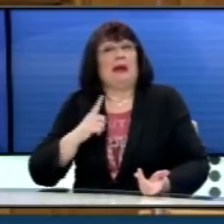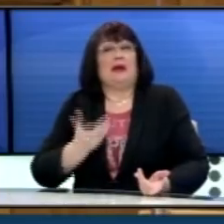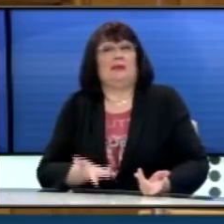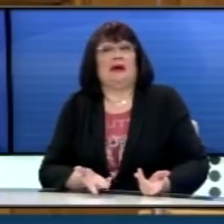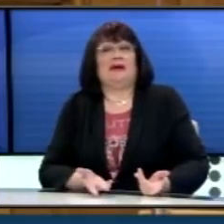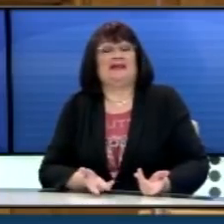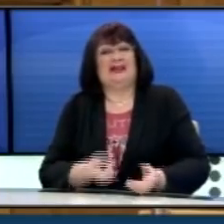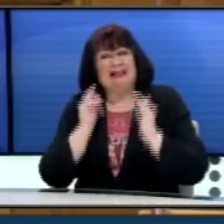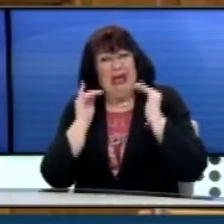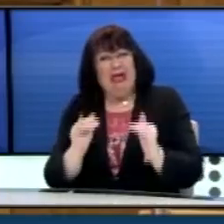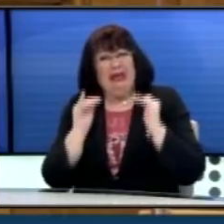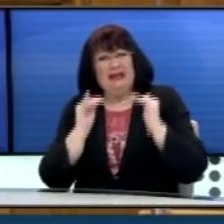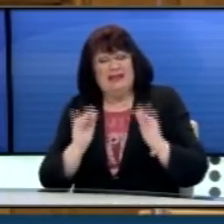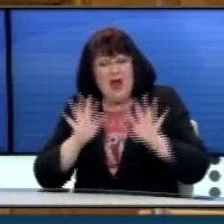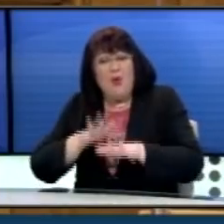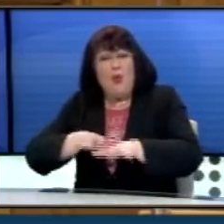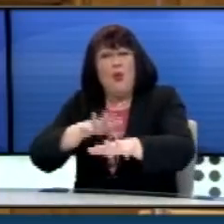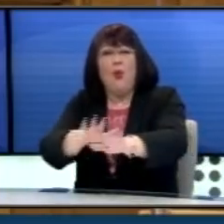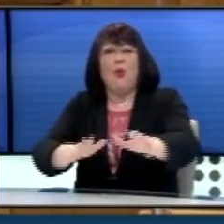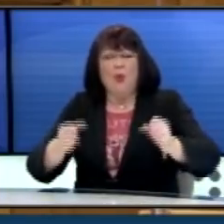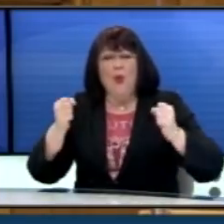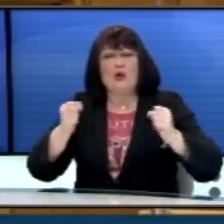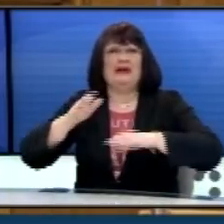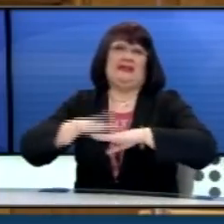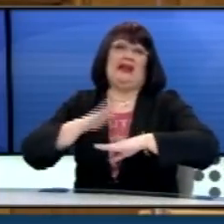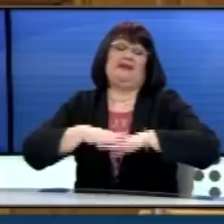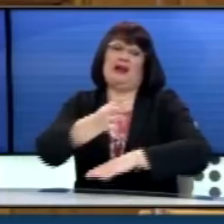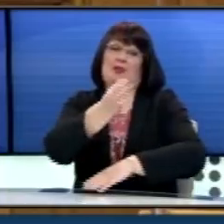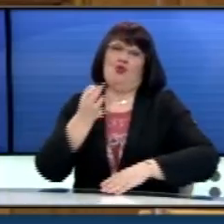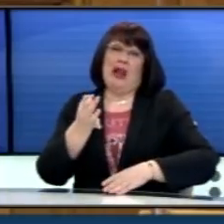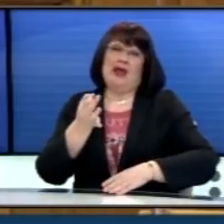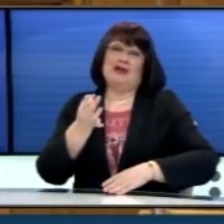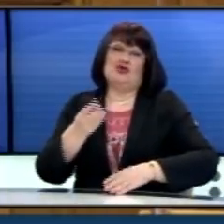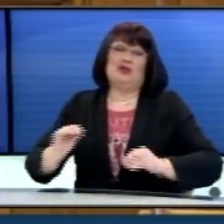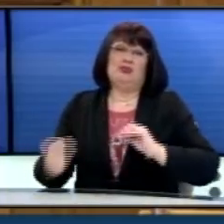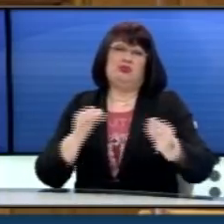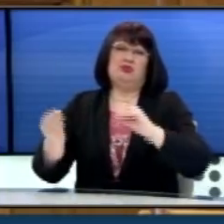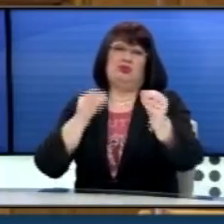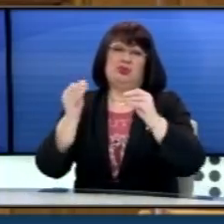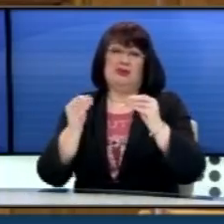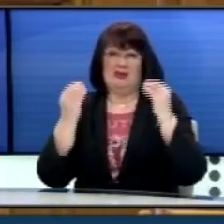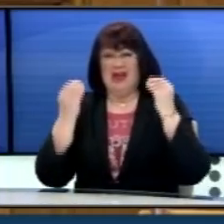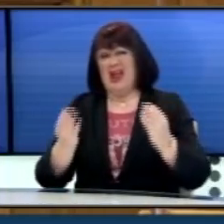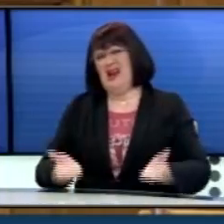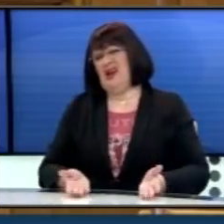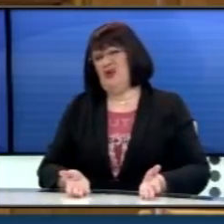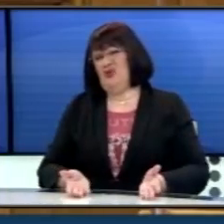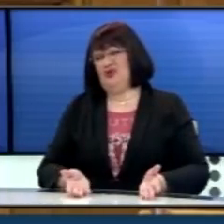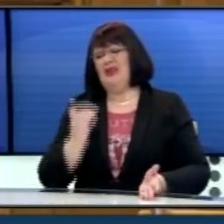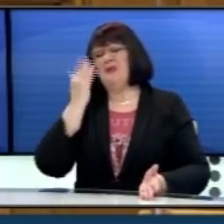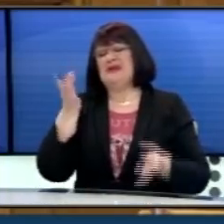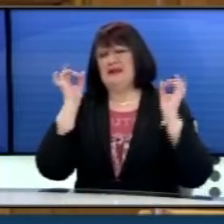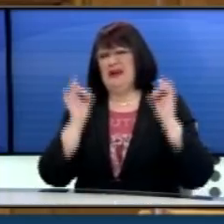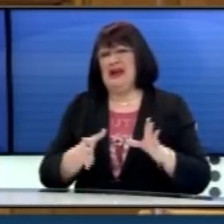η καραμέλα με τις συγκεντρώσεις που δήθεν ευθύνονται για την αύξηση των κρουσμάτων έλειωσε πια. Κανένας